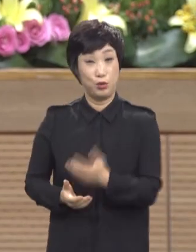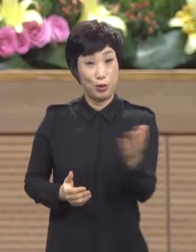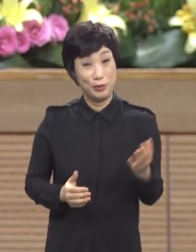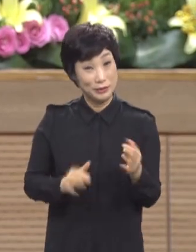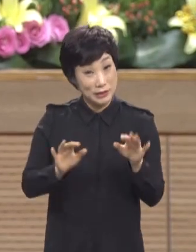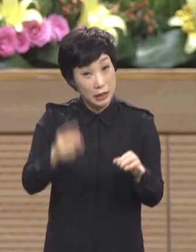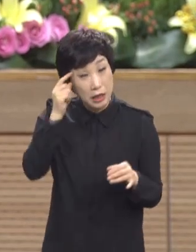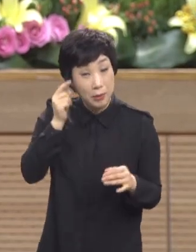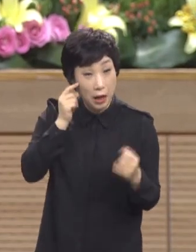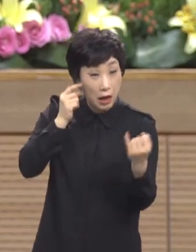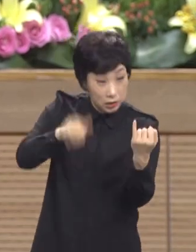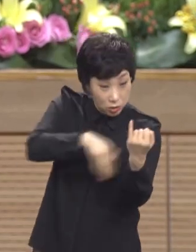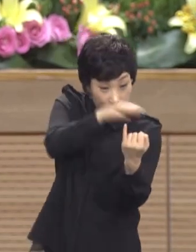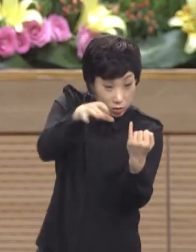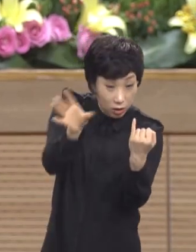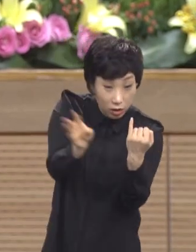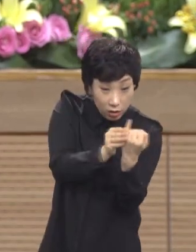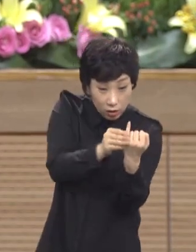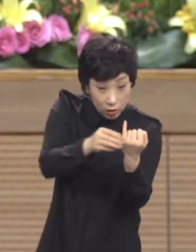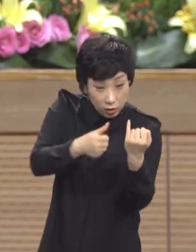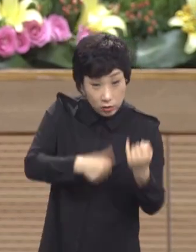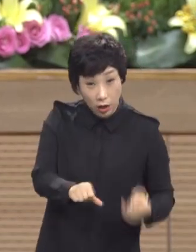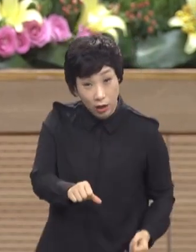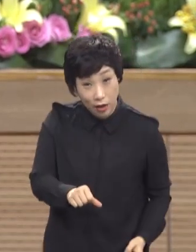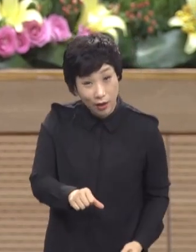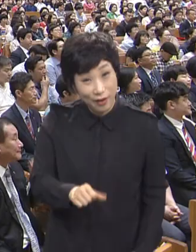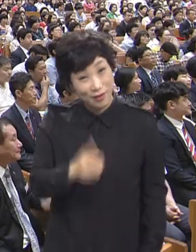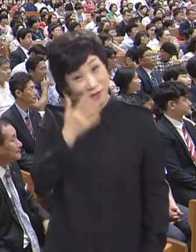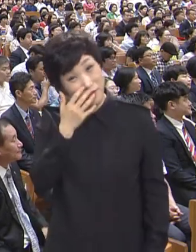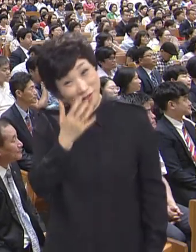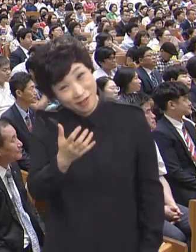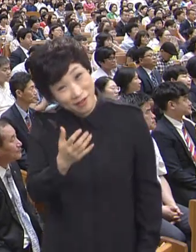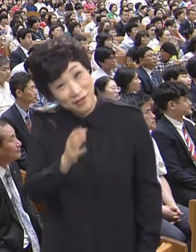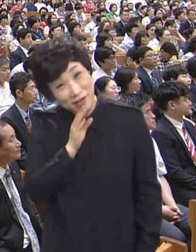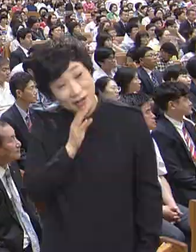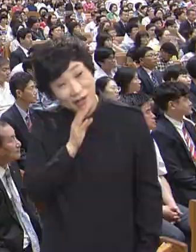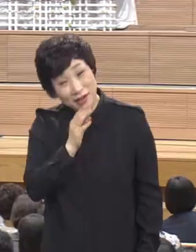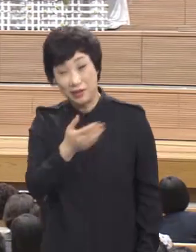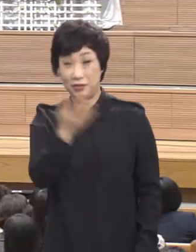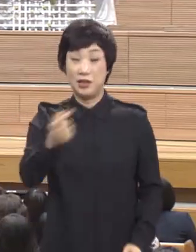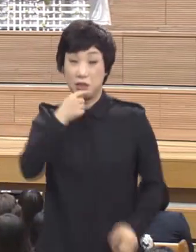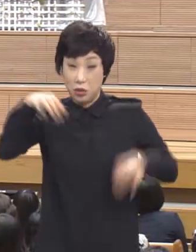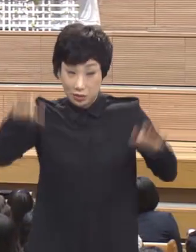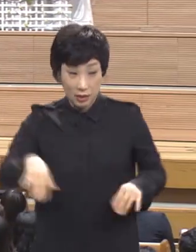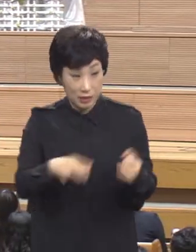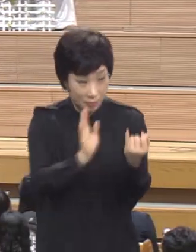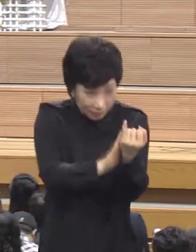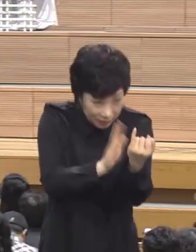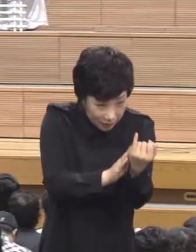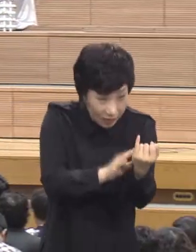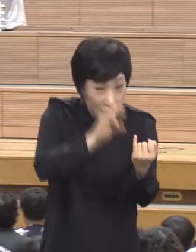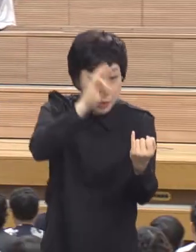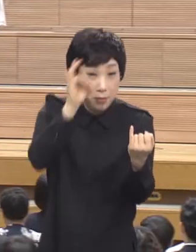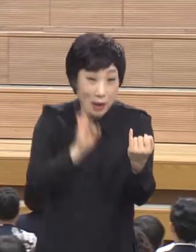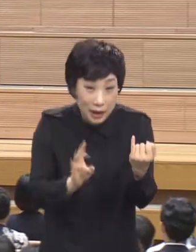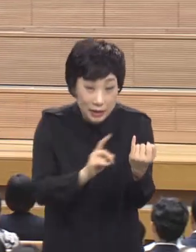처녀가 잉태해서 아기를 낳는다. 아기. 이 천사가 말하잖아. 야